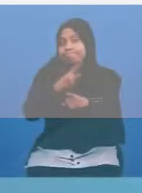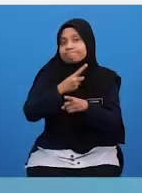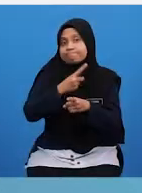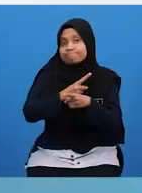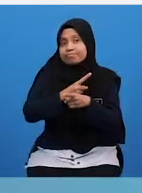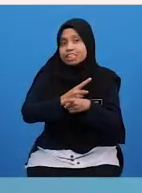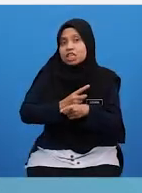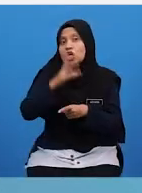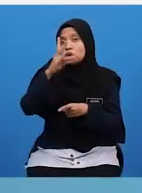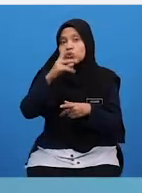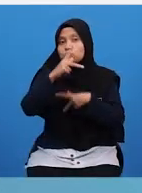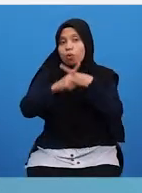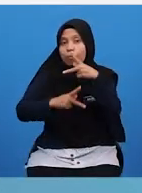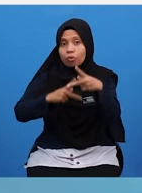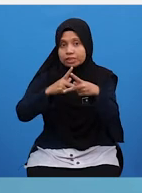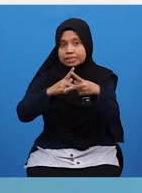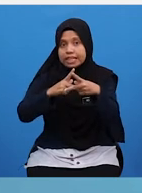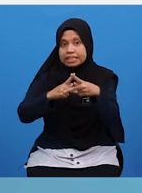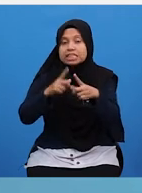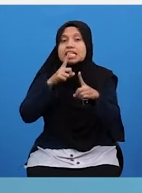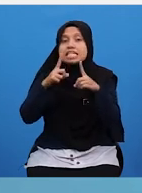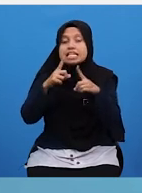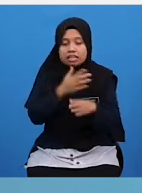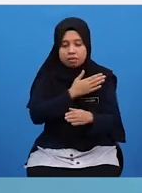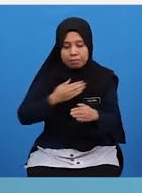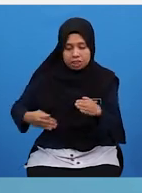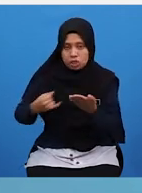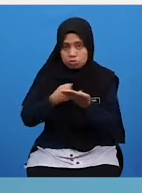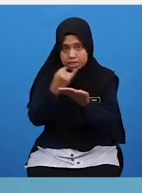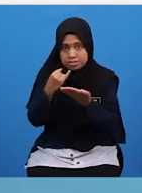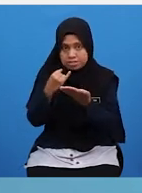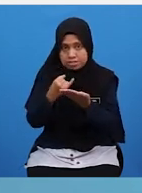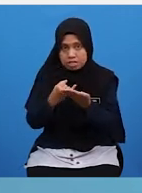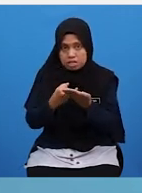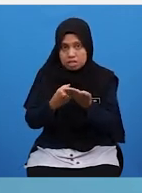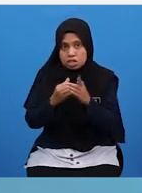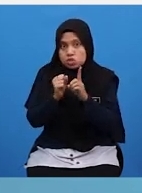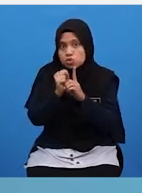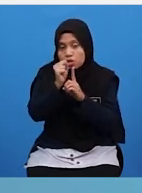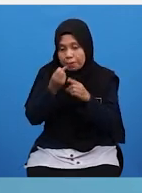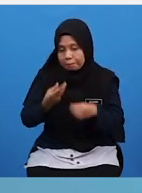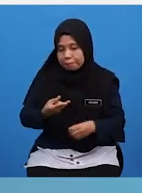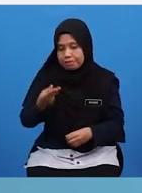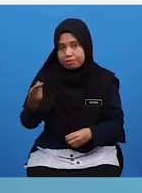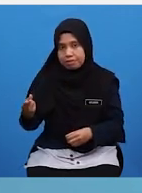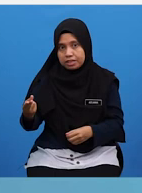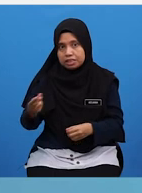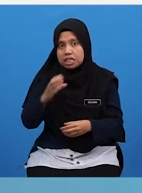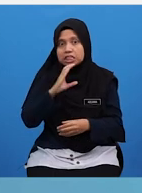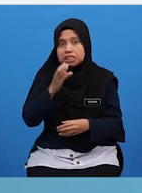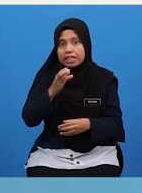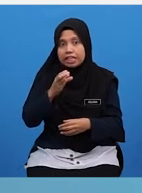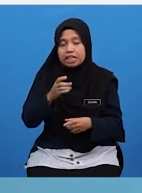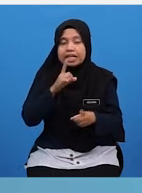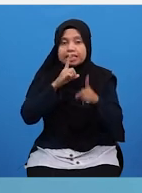Betul, 7 proses penghasilan lilin batik lukis adalah menyukat bahan,